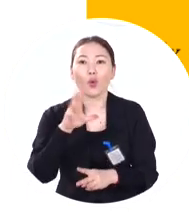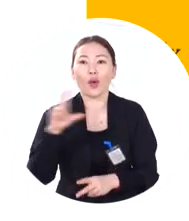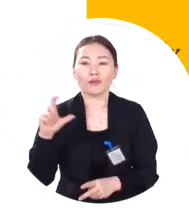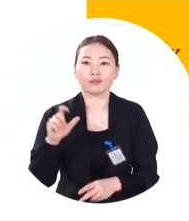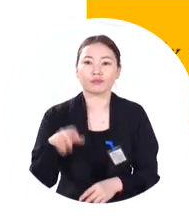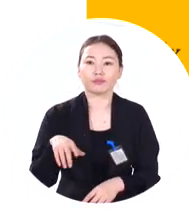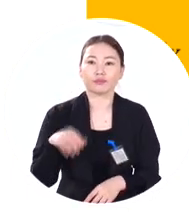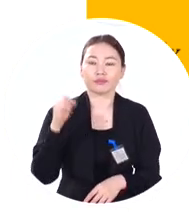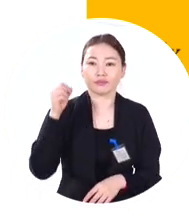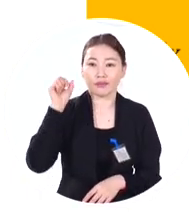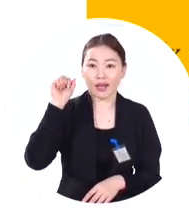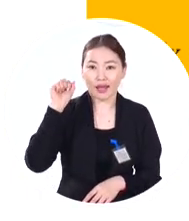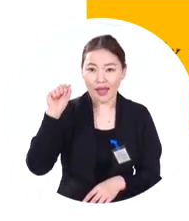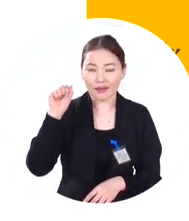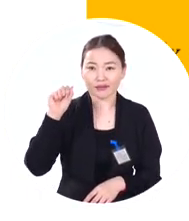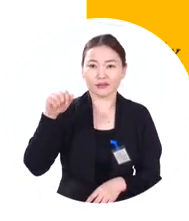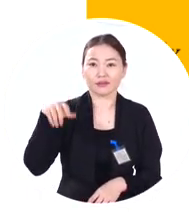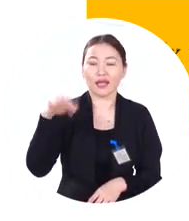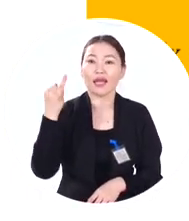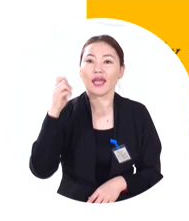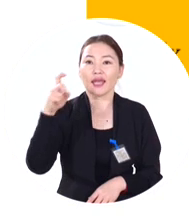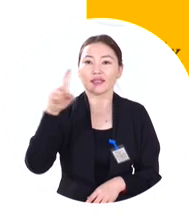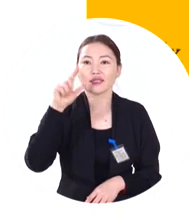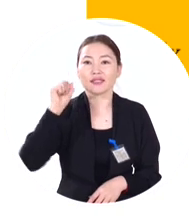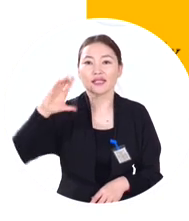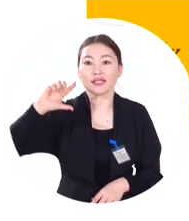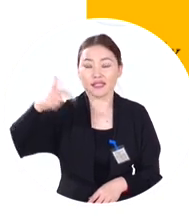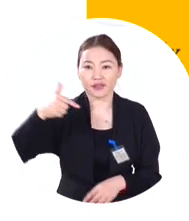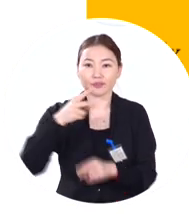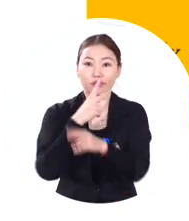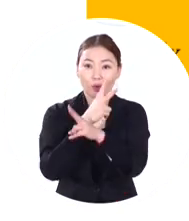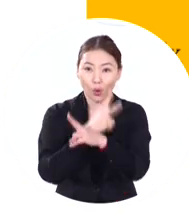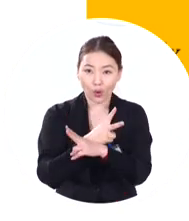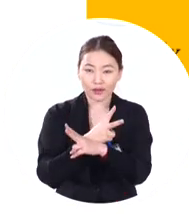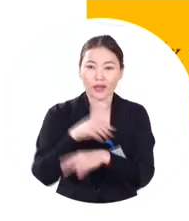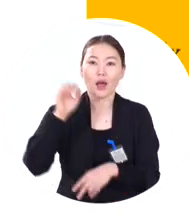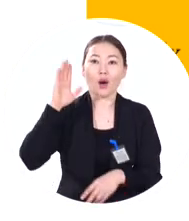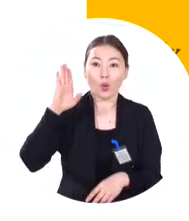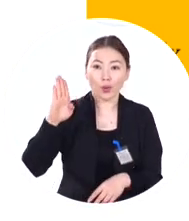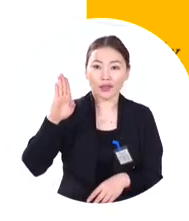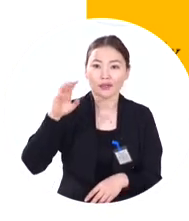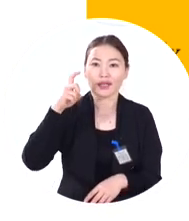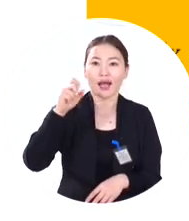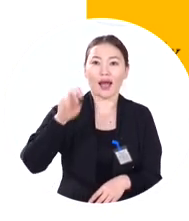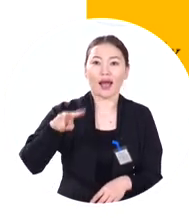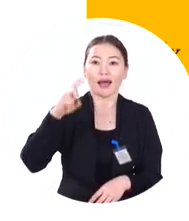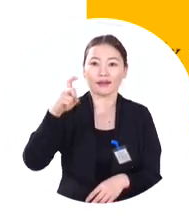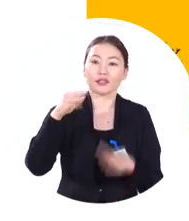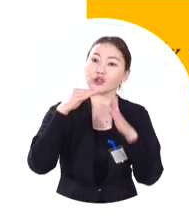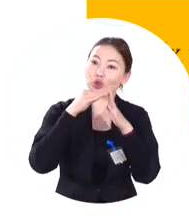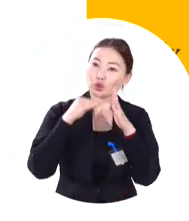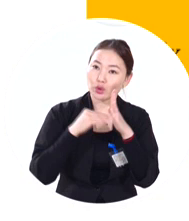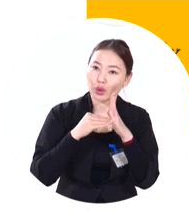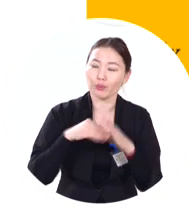нь халах журам, сэд нь монгол ойрдын хууль, дэд нь анх дугаар үндсэн хууль. За гэрээний